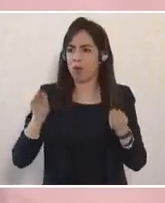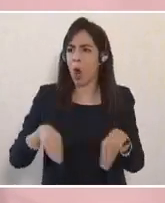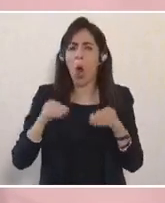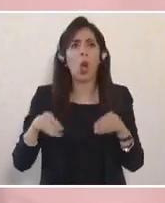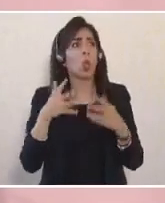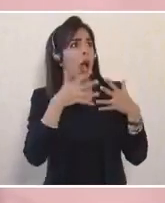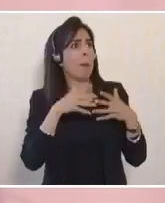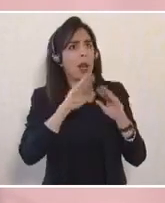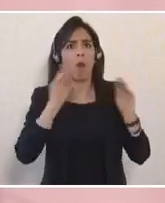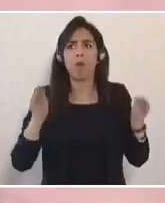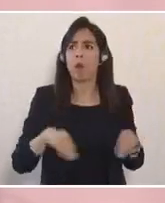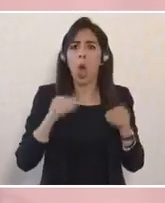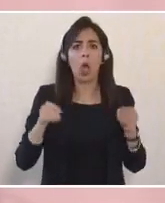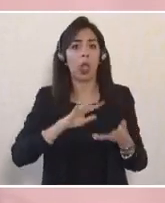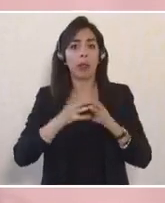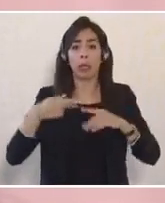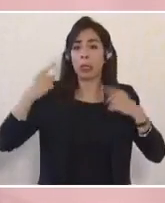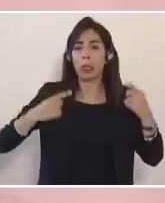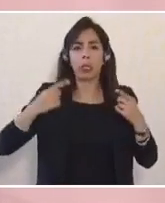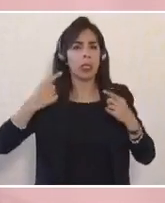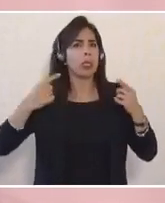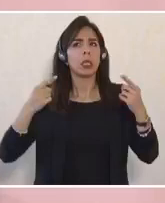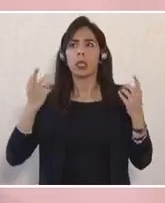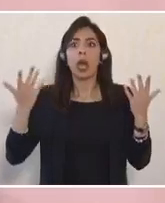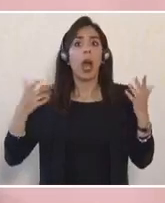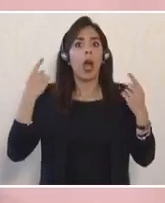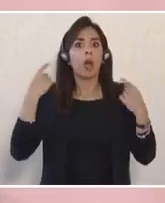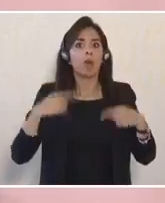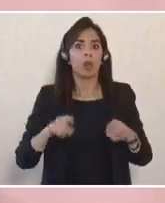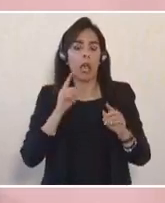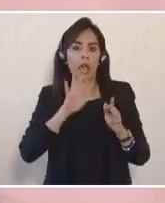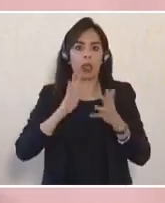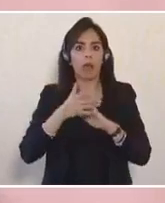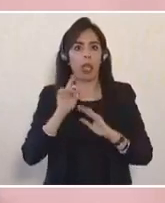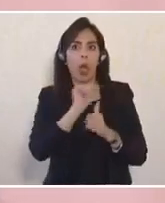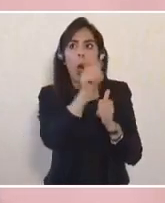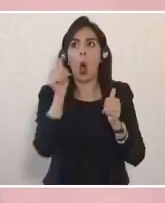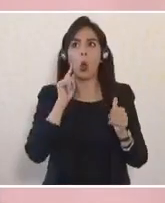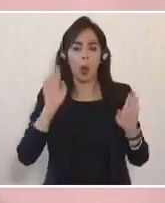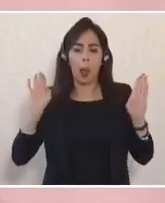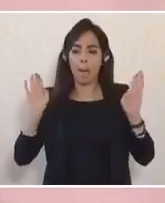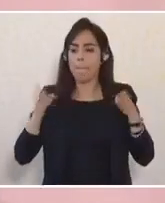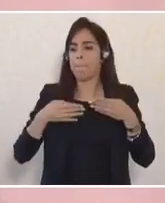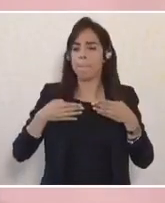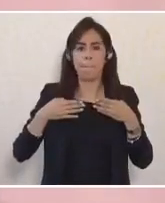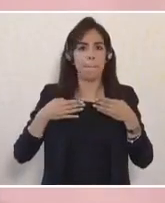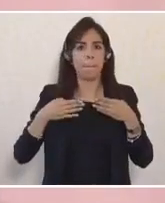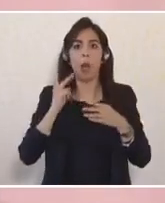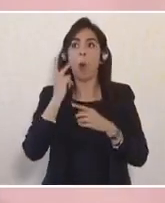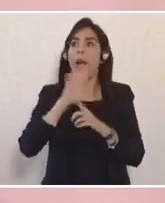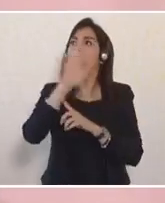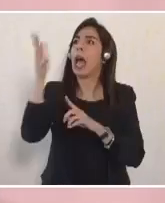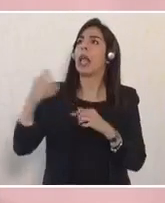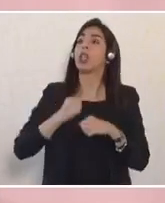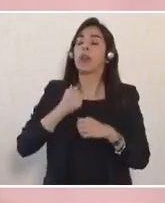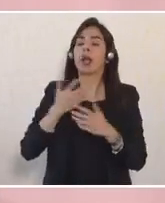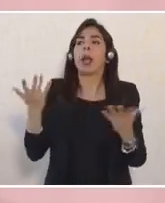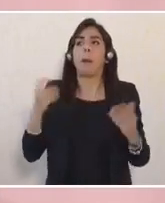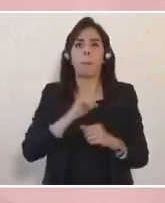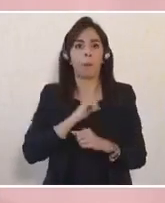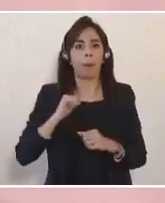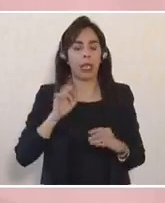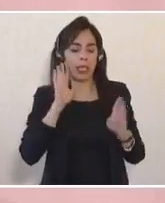negli Stati Uniti, e per cui il ragionamento è stato chiudersi su se stessi e ignorare il resto del mondo.